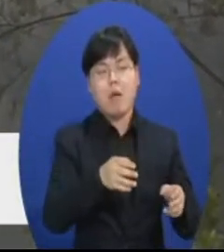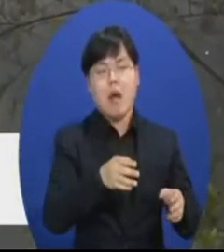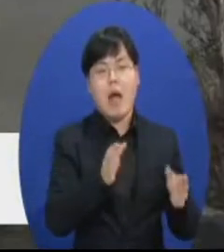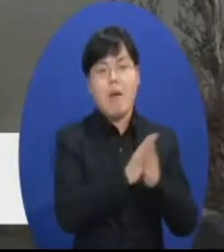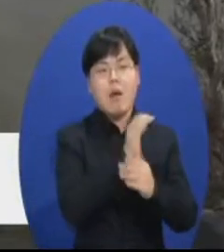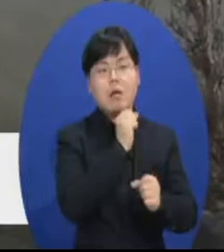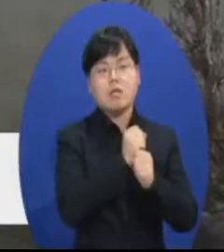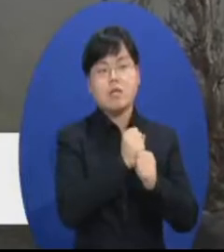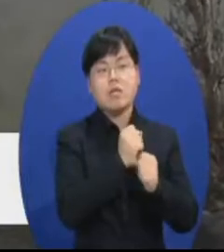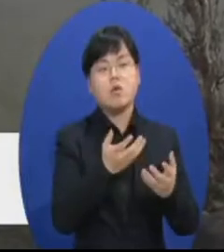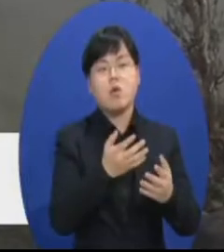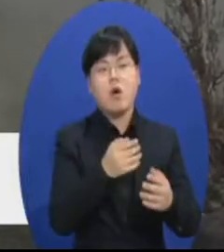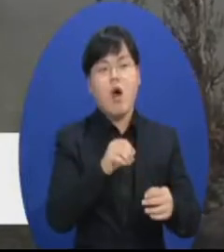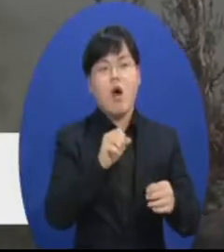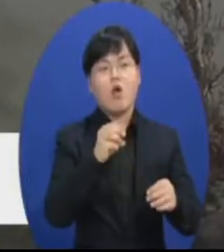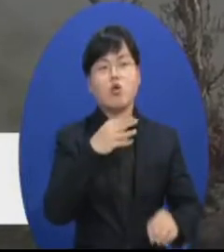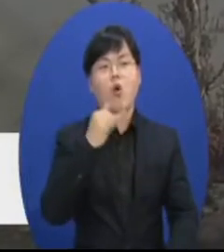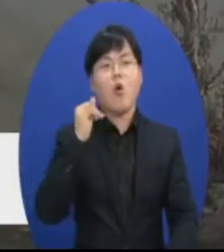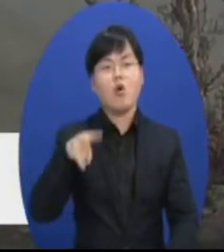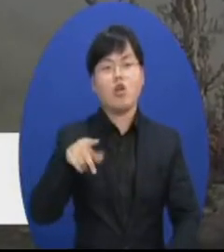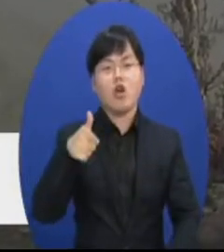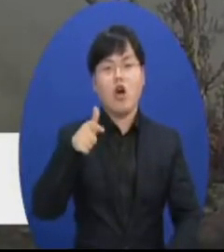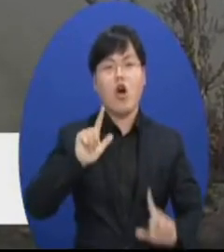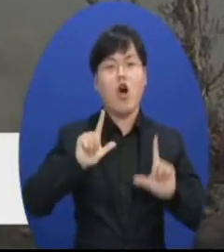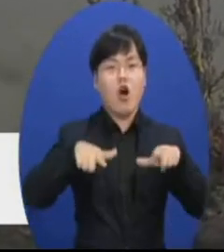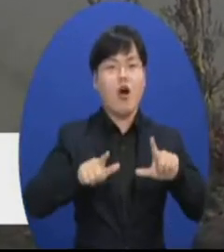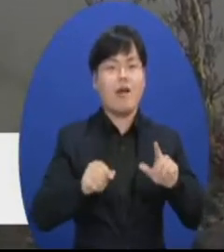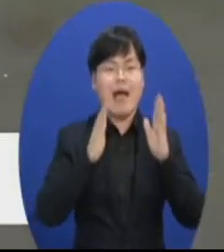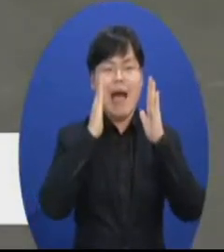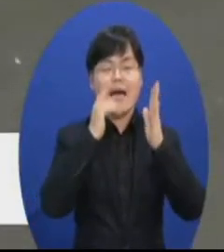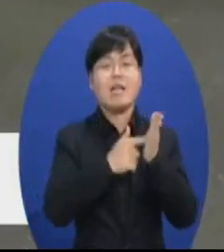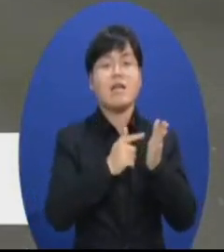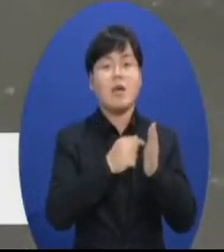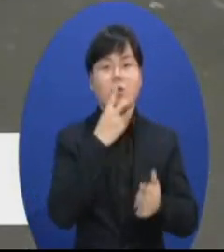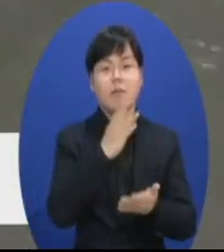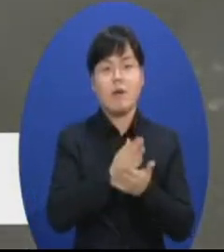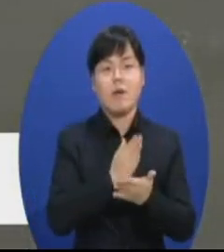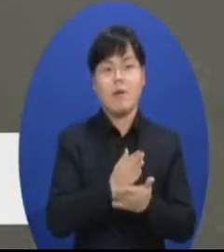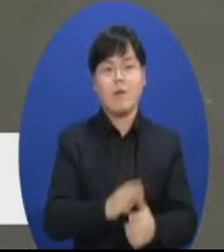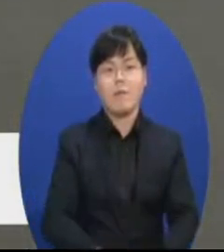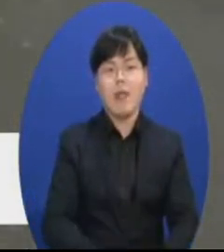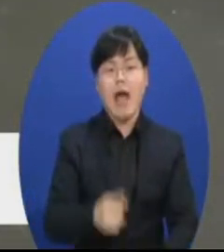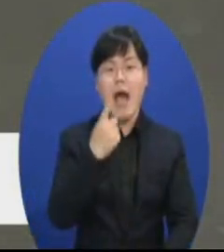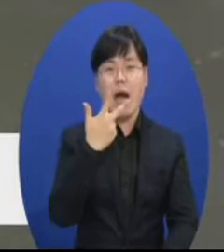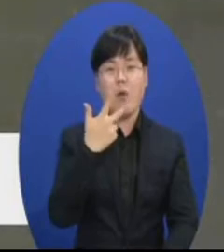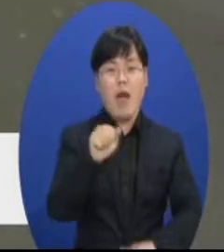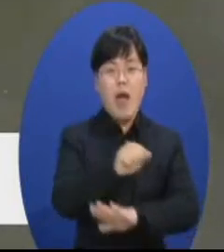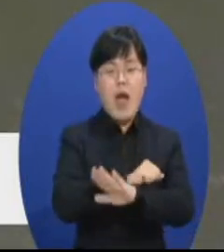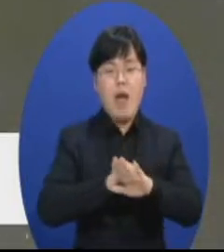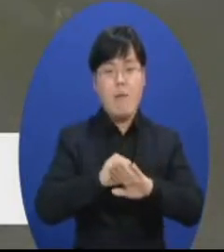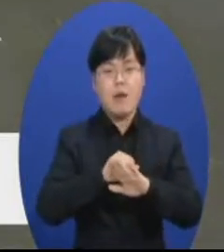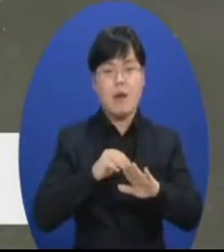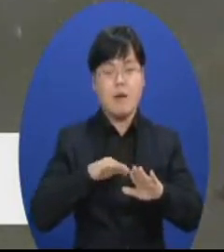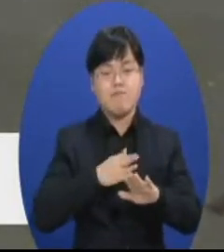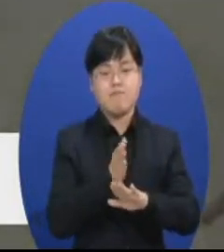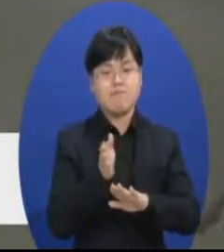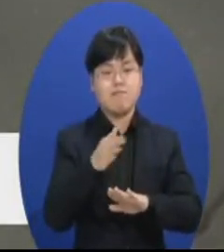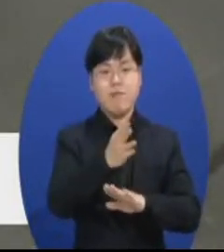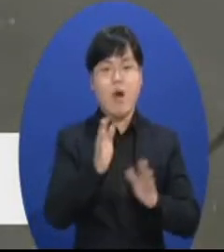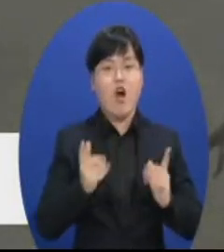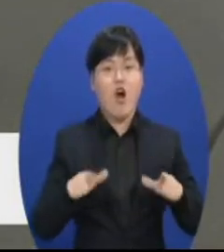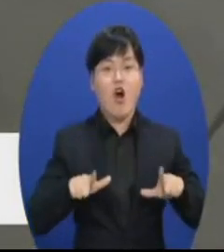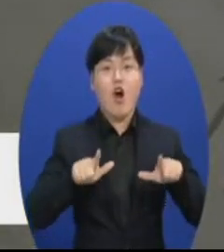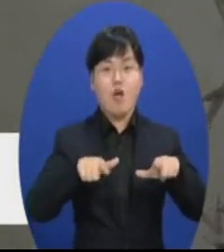асуудалд онцгой анхаарлаа хандуулахыг хүслээ. Нийслэлийн 1.5 сая хүн ам 13 аймгийг дайр өнгөрдөг туулголын бохирдлыг багасгахын